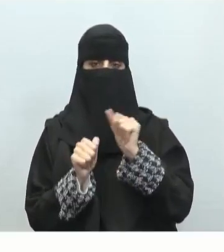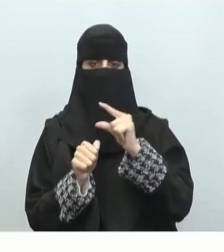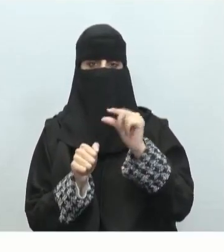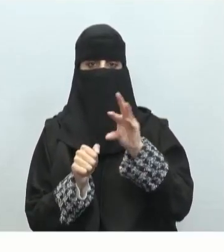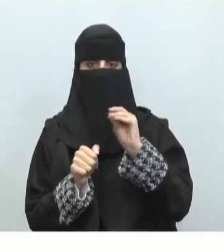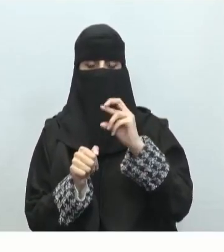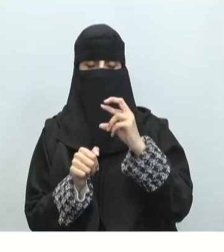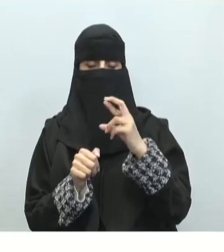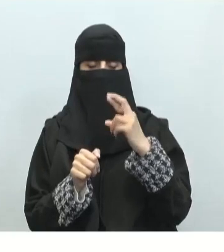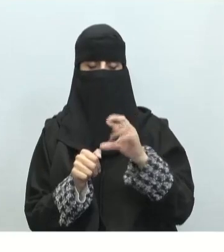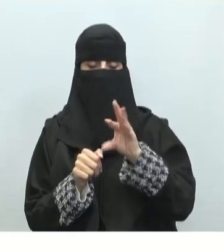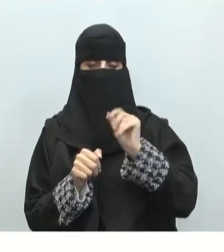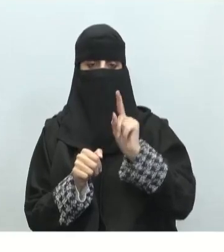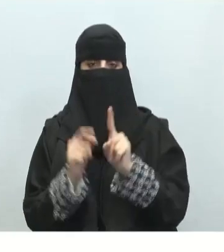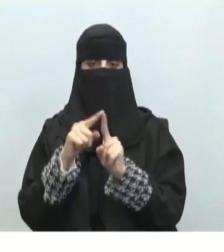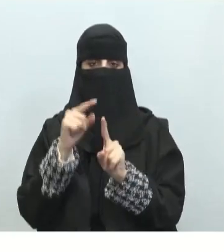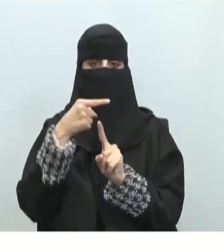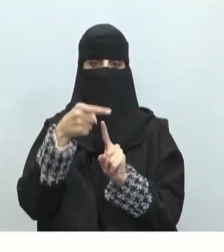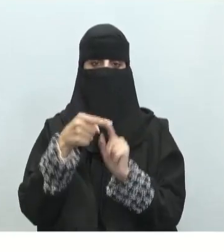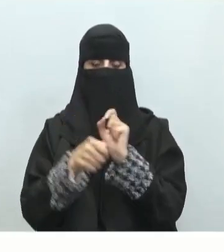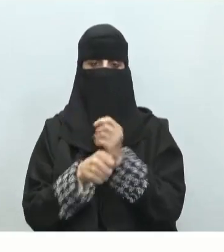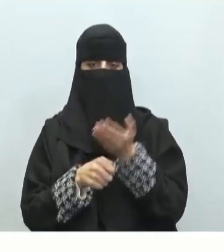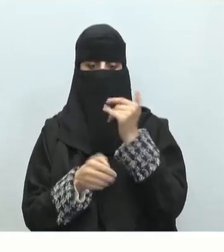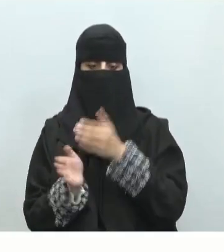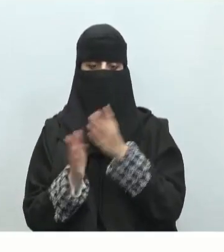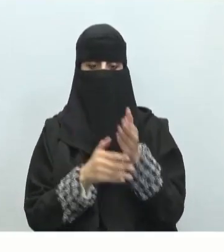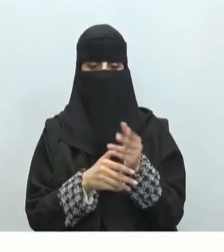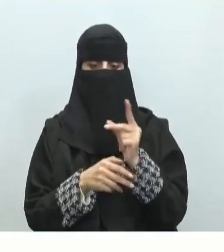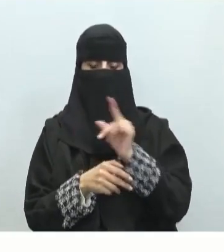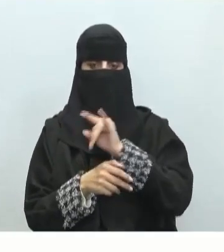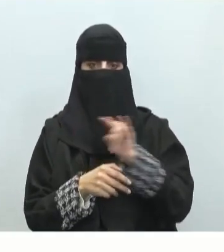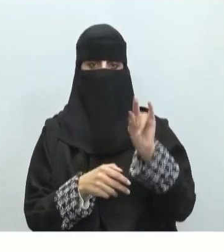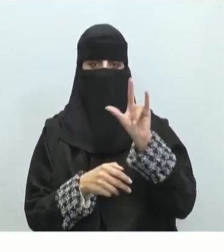فعل وطلال فاعل